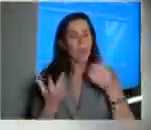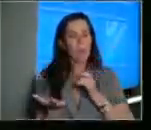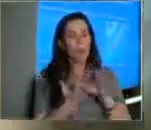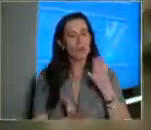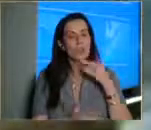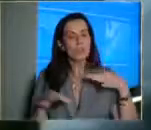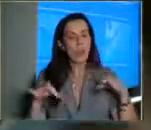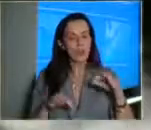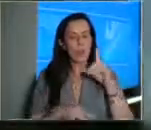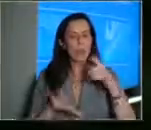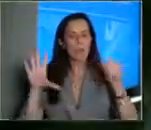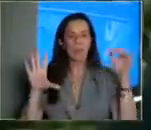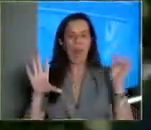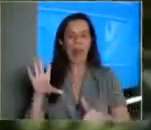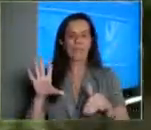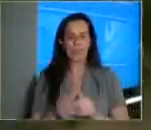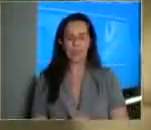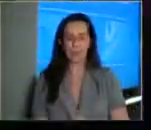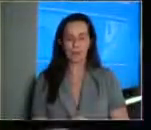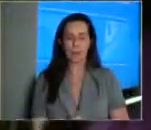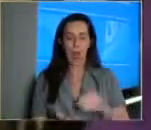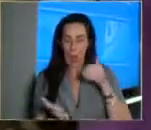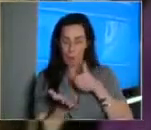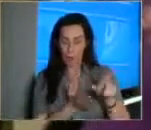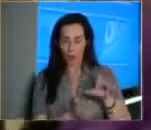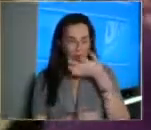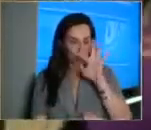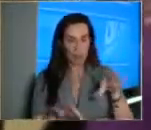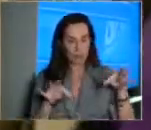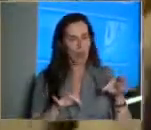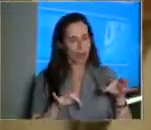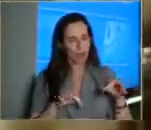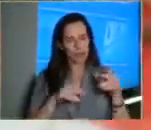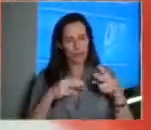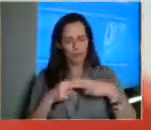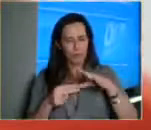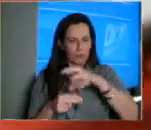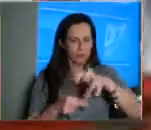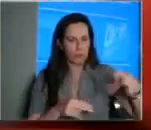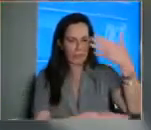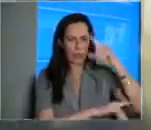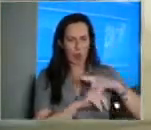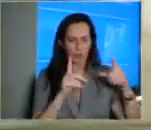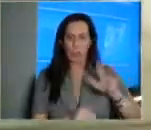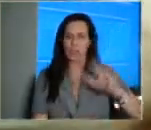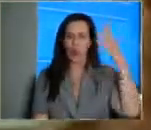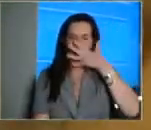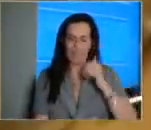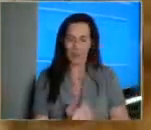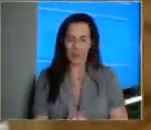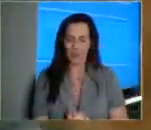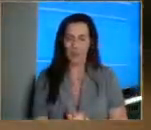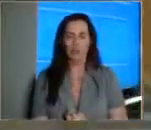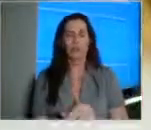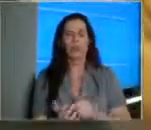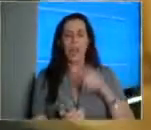מספרד ב-160 אלף נפש. המגורשים עזבו את ספרד לארצות השוכנות לחופי הים התיכון, צפון אפריקה,